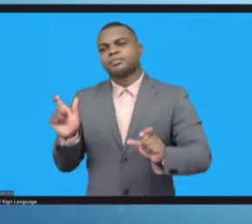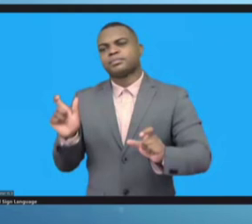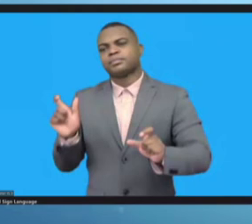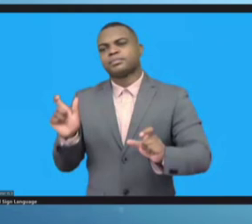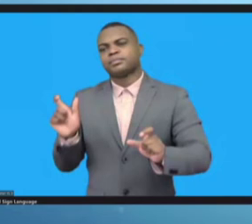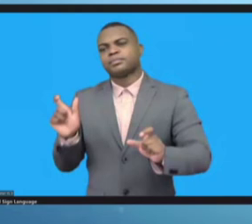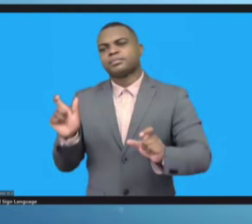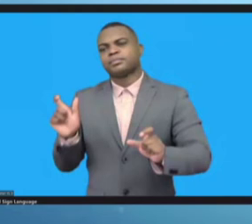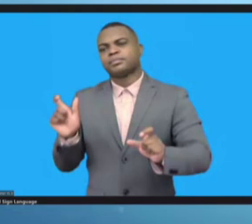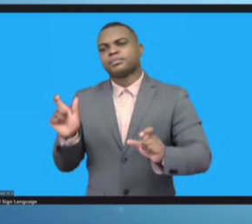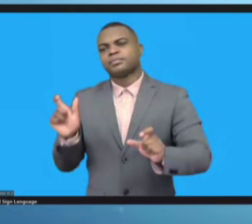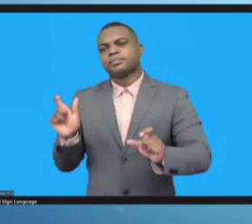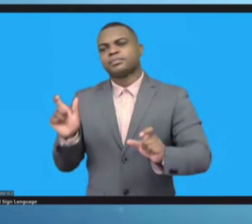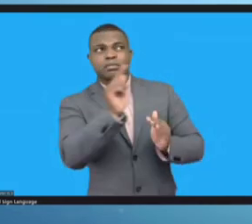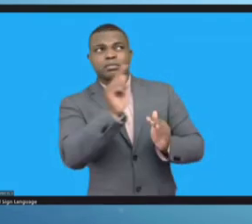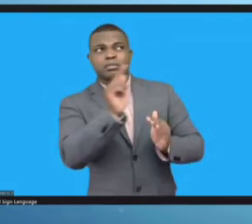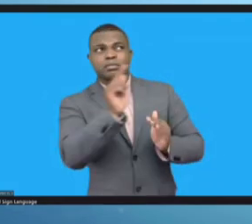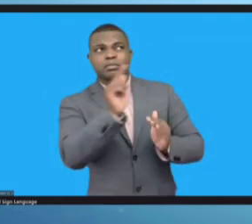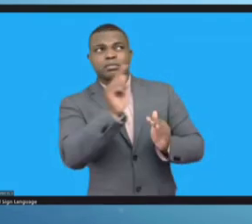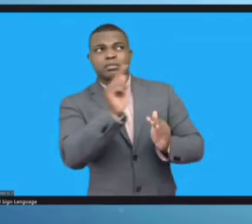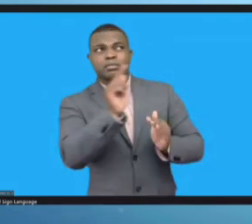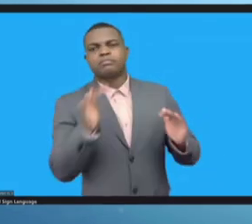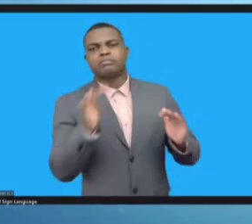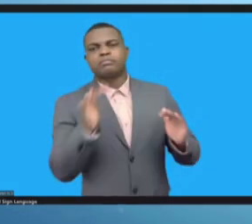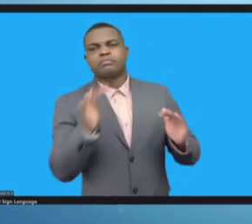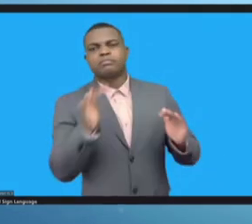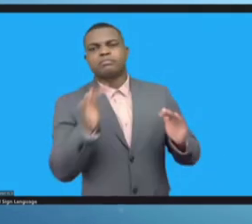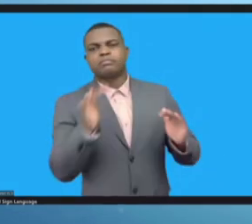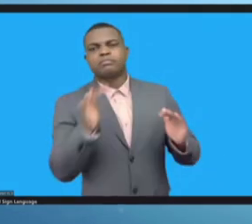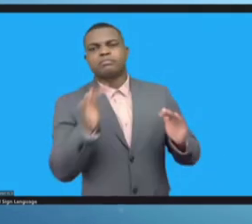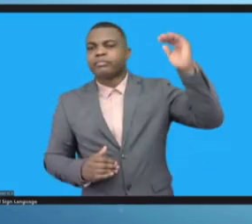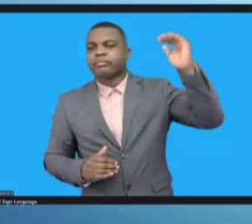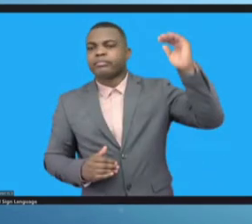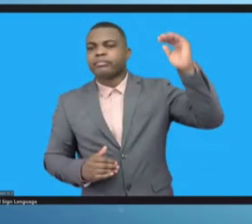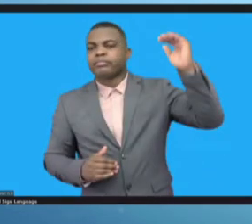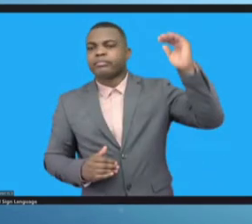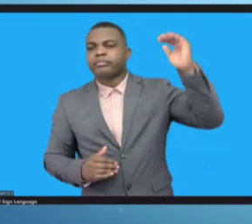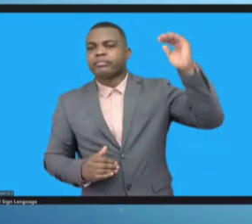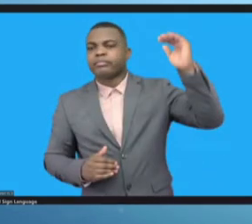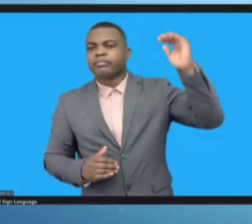connaît 89% de sa population ayant accès à Internet.